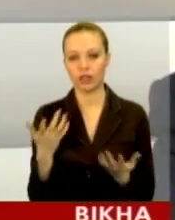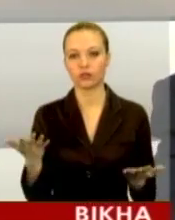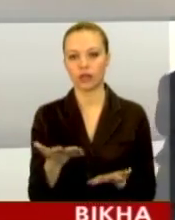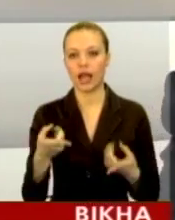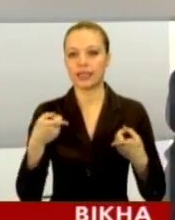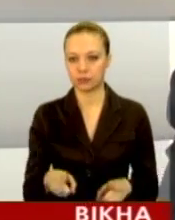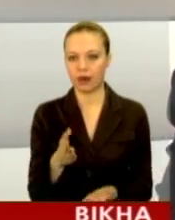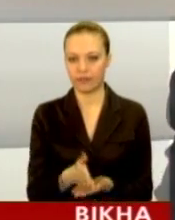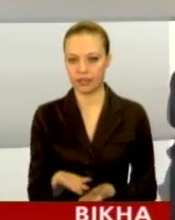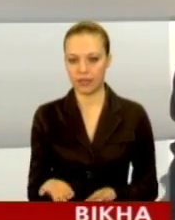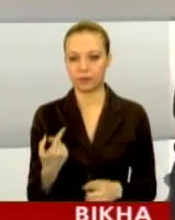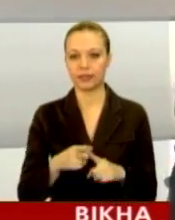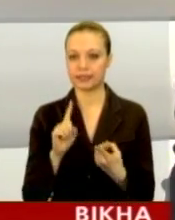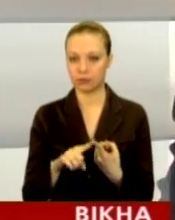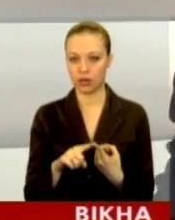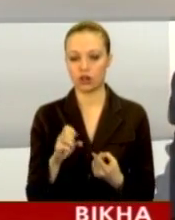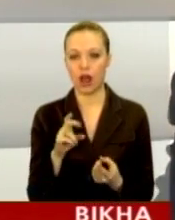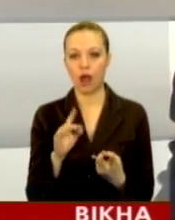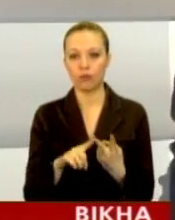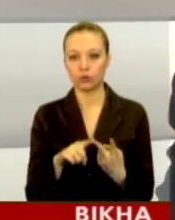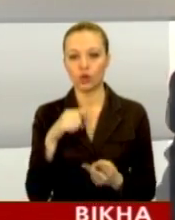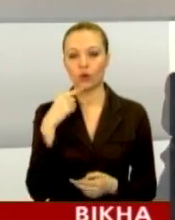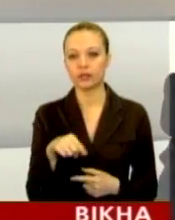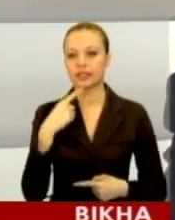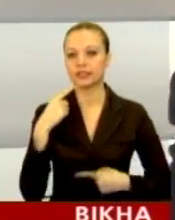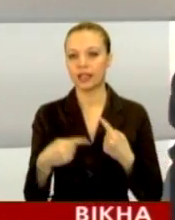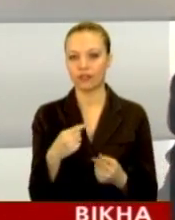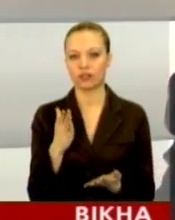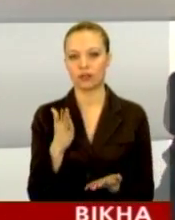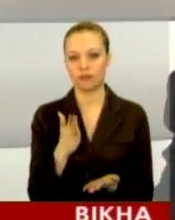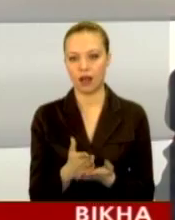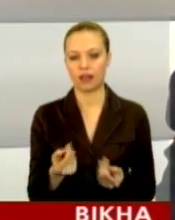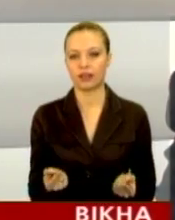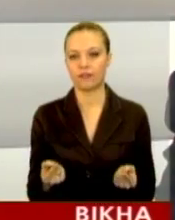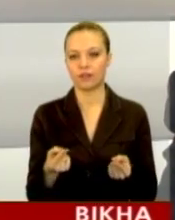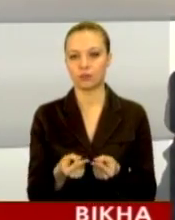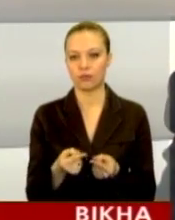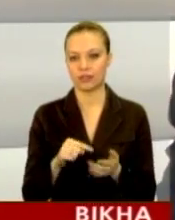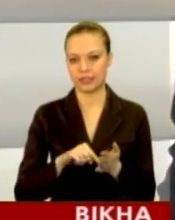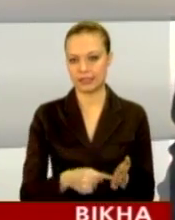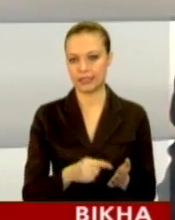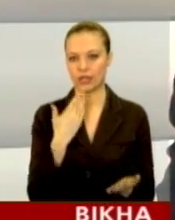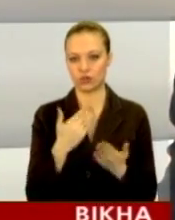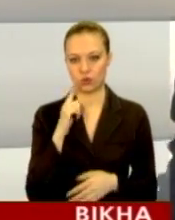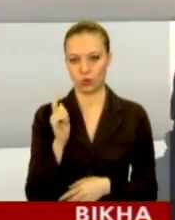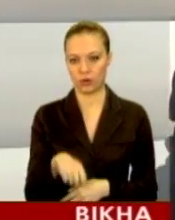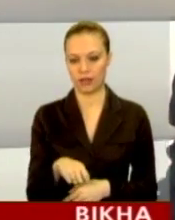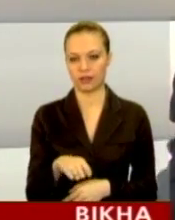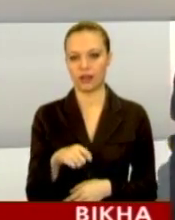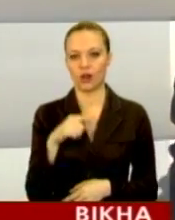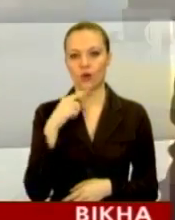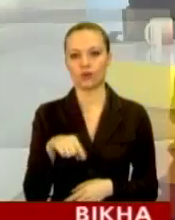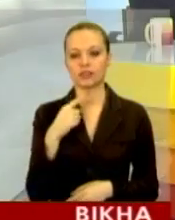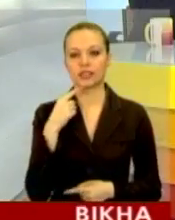яка справді є. Це перше. А по-друге, Росія завжди мала відповідні цілі щодо України. Вона